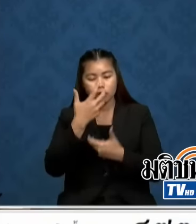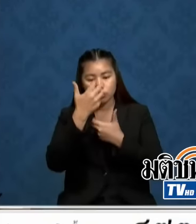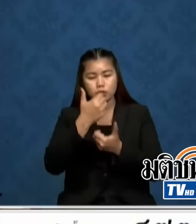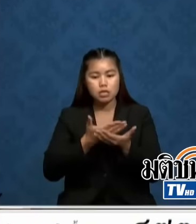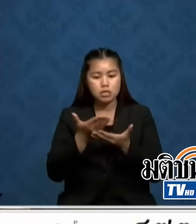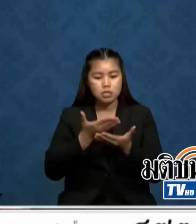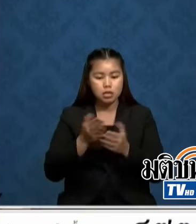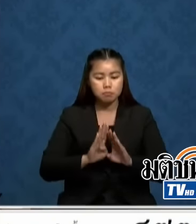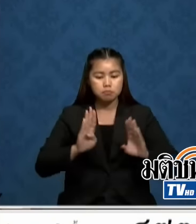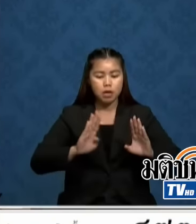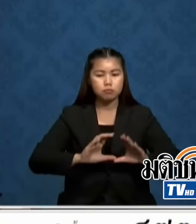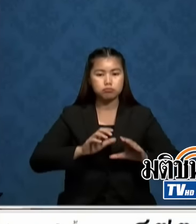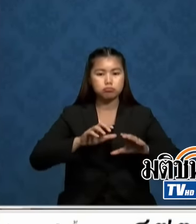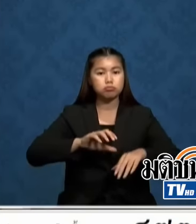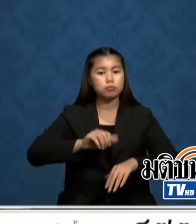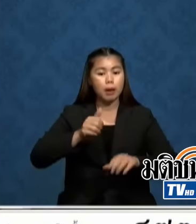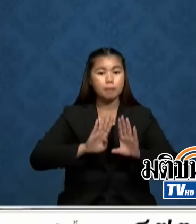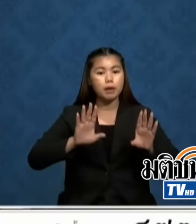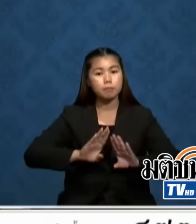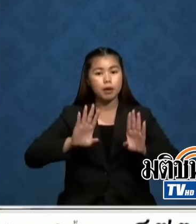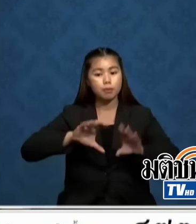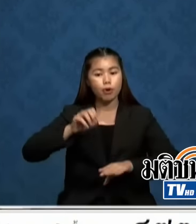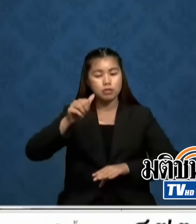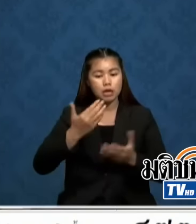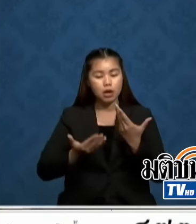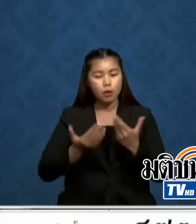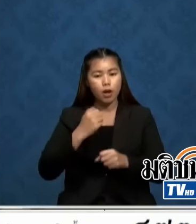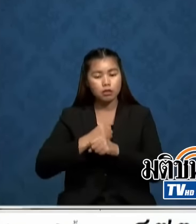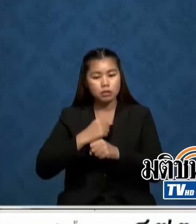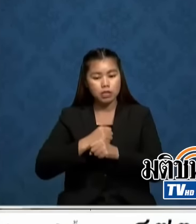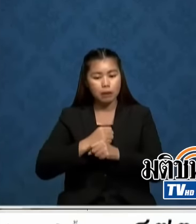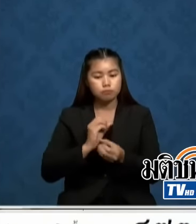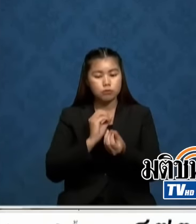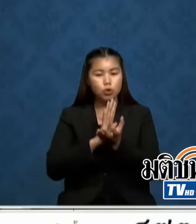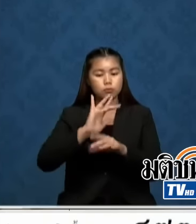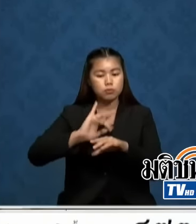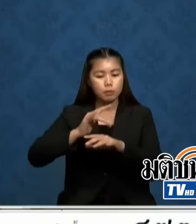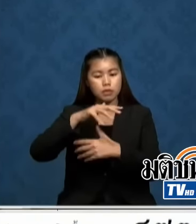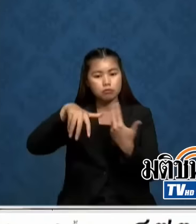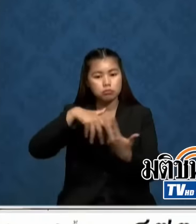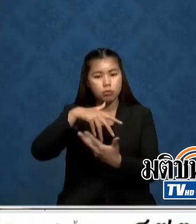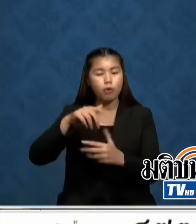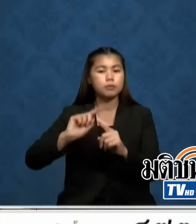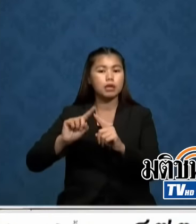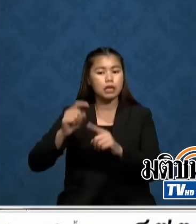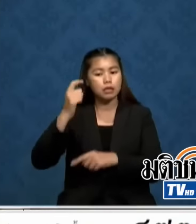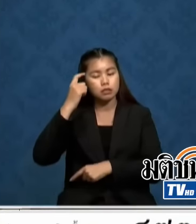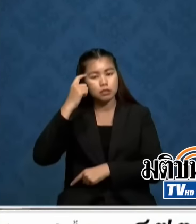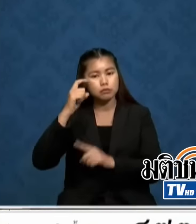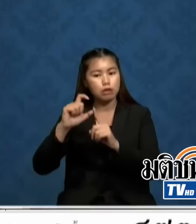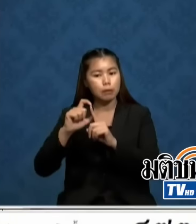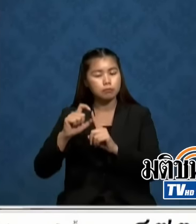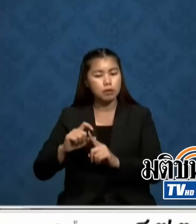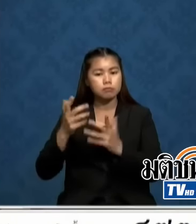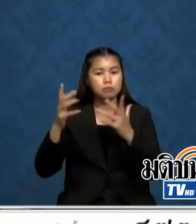กิจการที่สร้างผลกระทบต่อสิ่งแวดล้อมและสร้างโรงงานในพื้นที่ที่ไม่เหมาะสมโดยไม่ต้องคำนึงถึงข้อจำกัดทาง